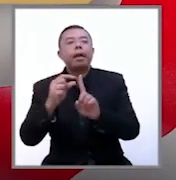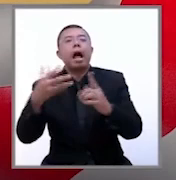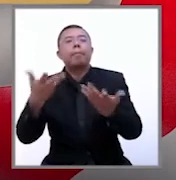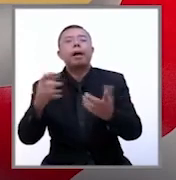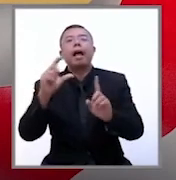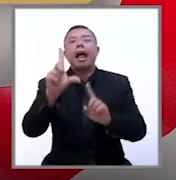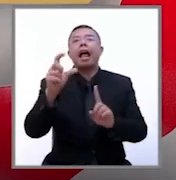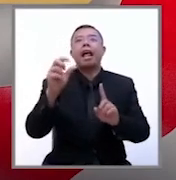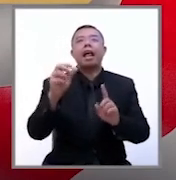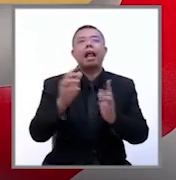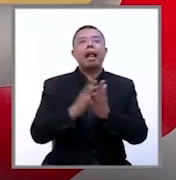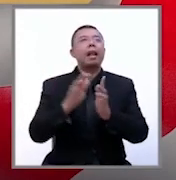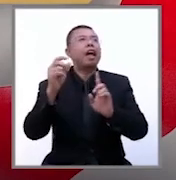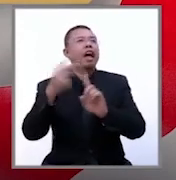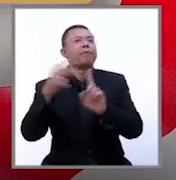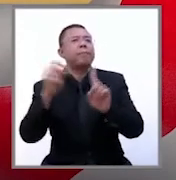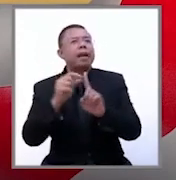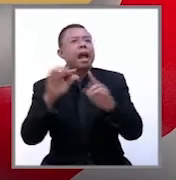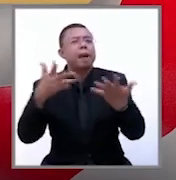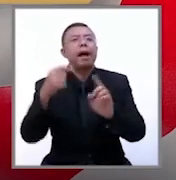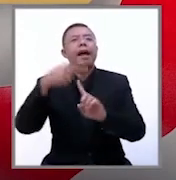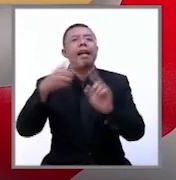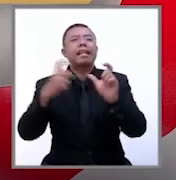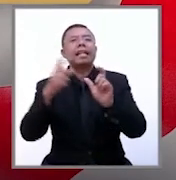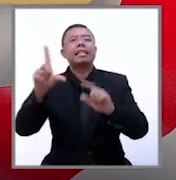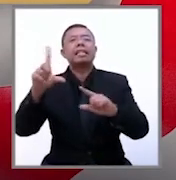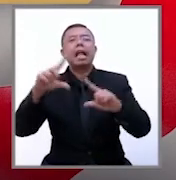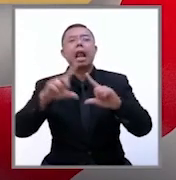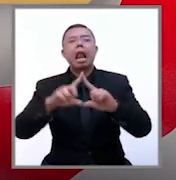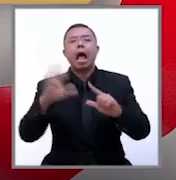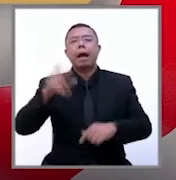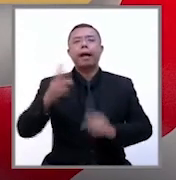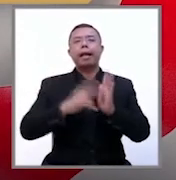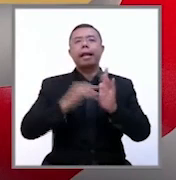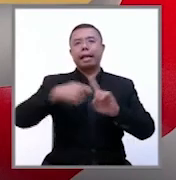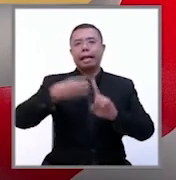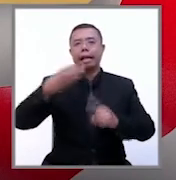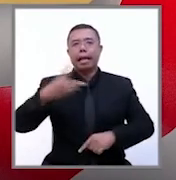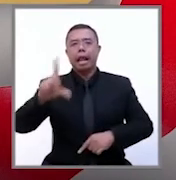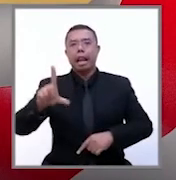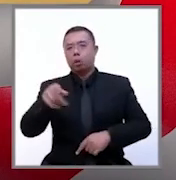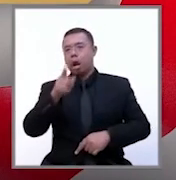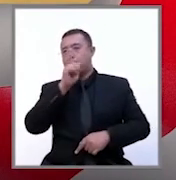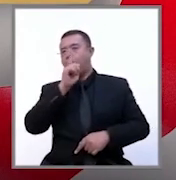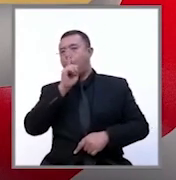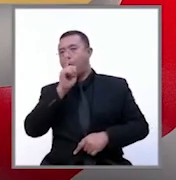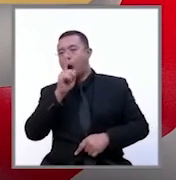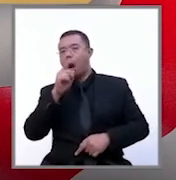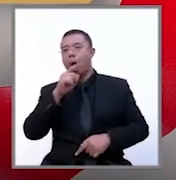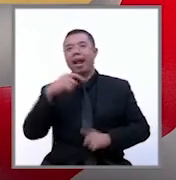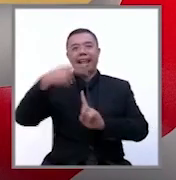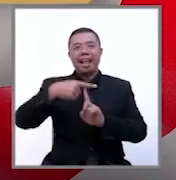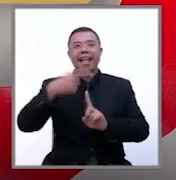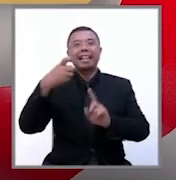lfp litium fosfat Tesla gak pakai nikel ini kan kebohongan publik mohon maaf Tesla itu